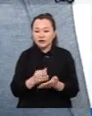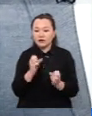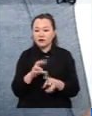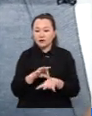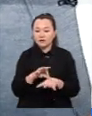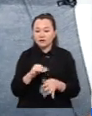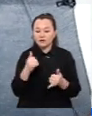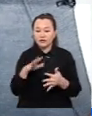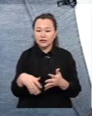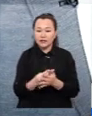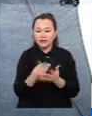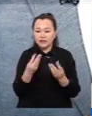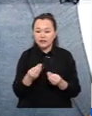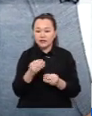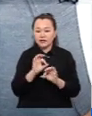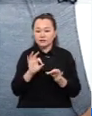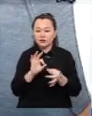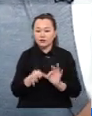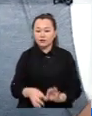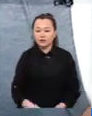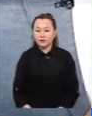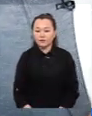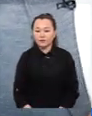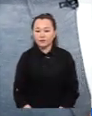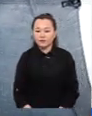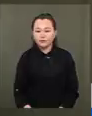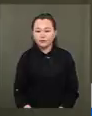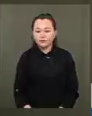проводятся по сей день. Евгения Мягченко расскажет подробнее.